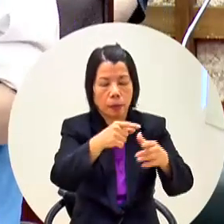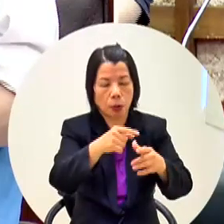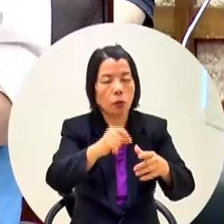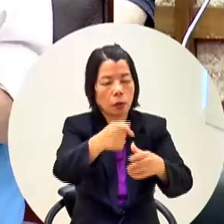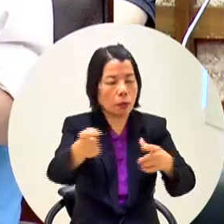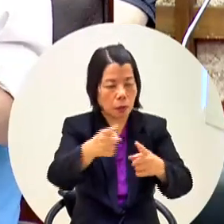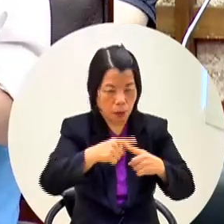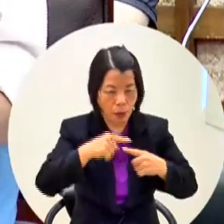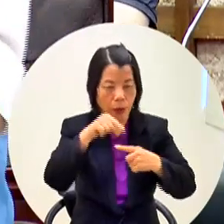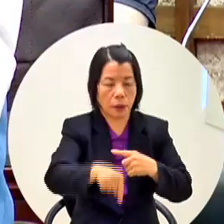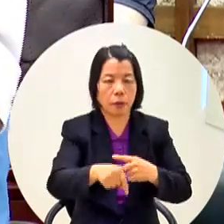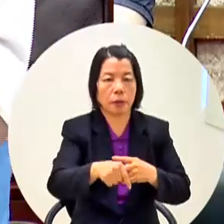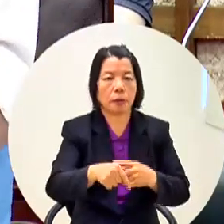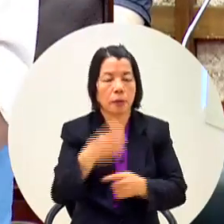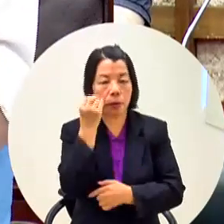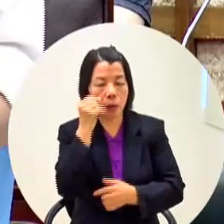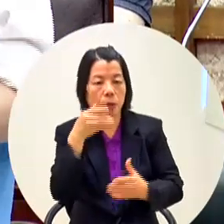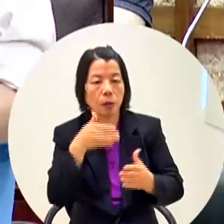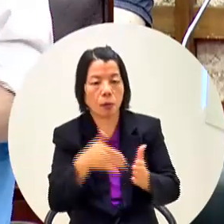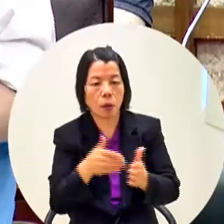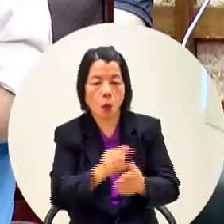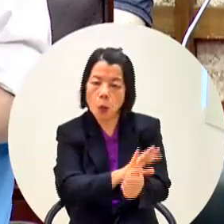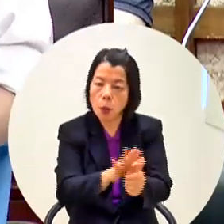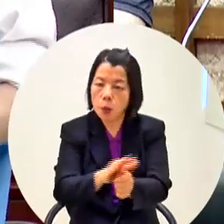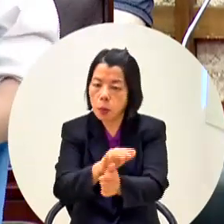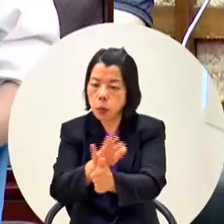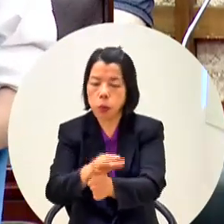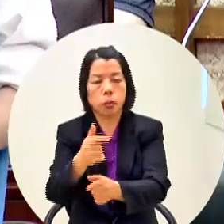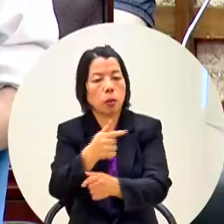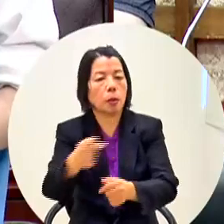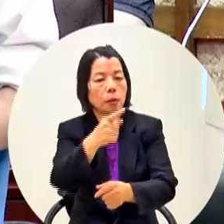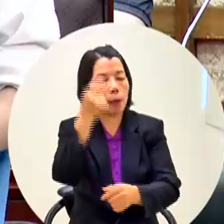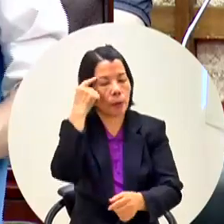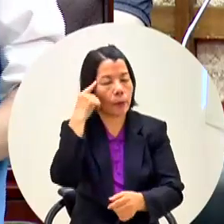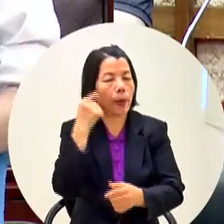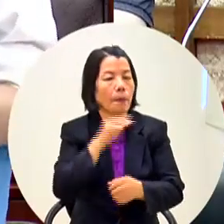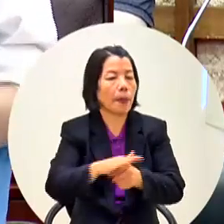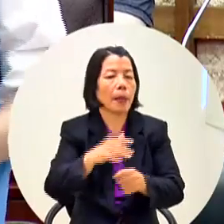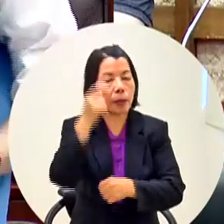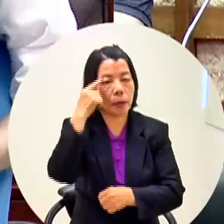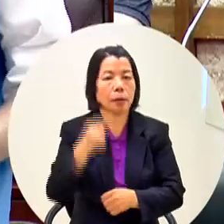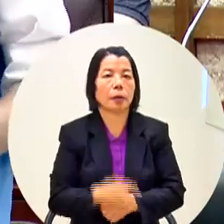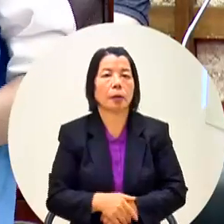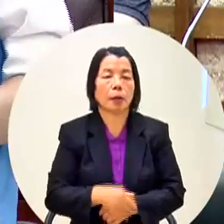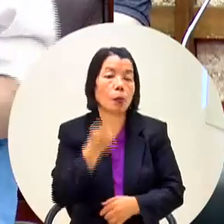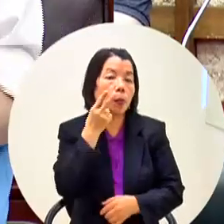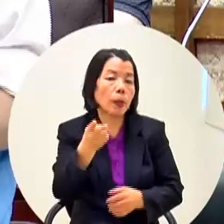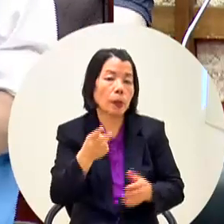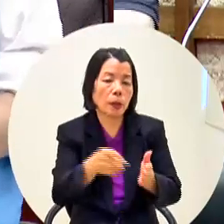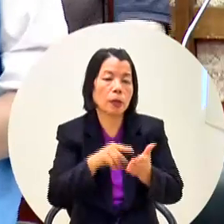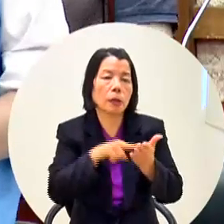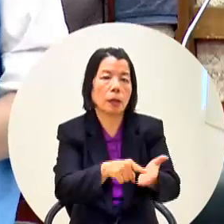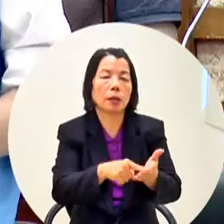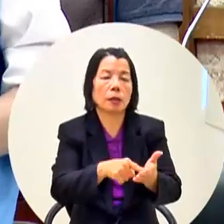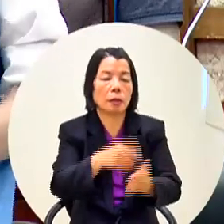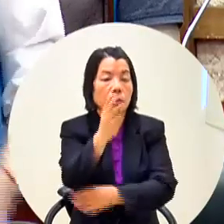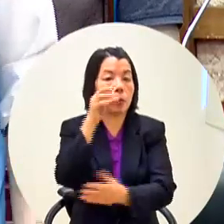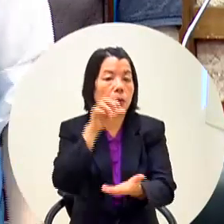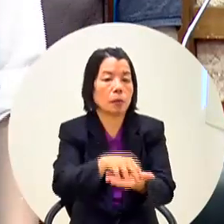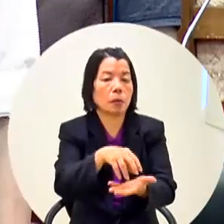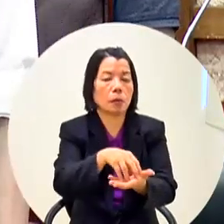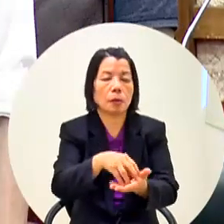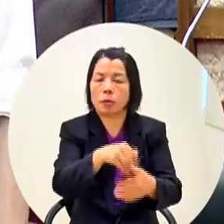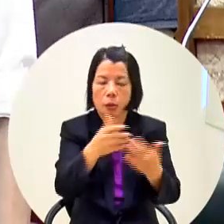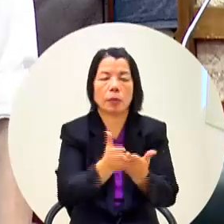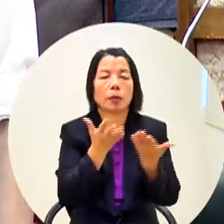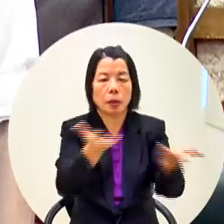我们一路帮他们服务，他们非常满意，不到2个月就基本上他们申请的执照都下来，所以他们